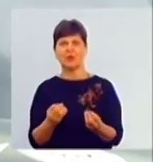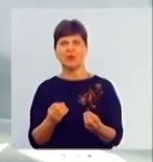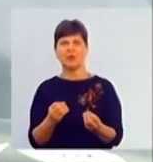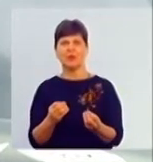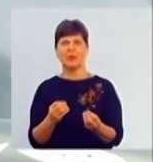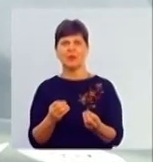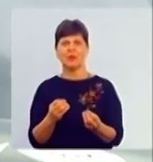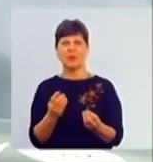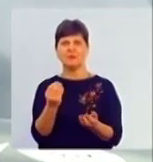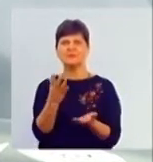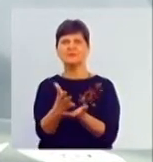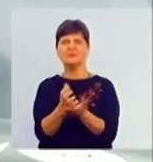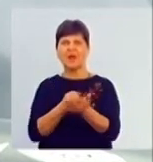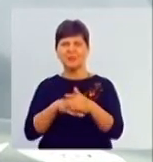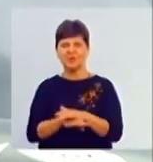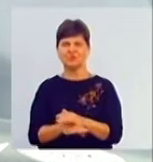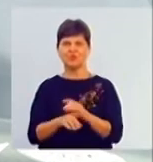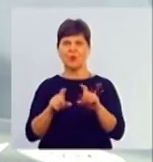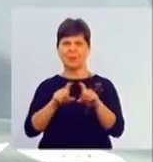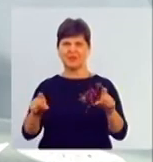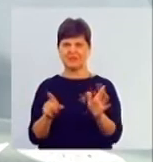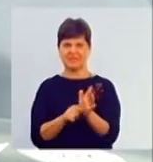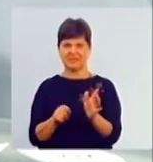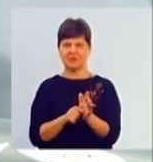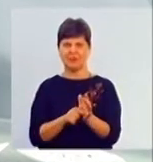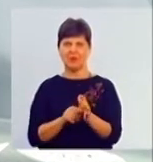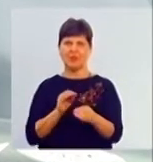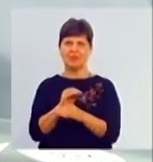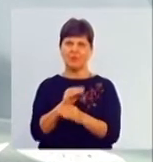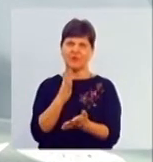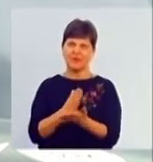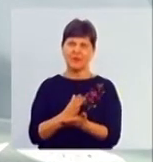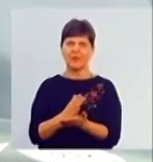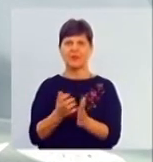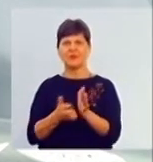скарбницю пенсійного фонду. Скажіть, будь ласка, про його наповнення, чи немає дефіциту, чи